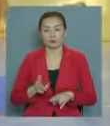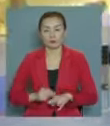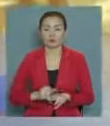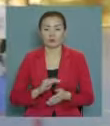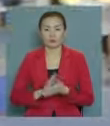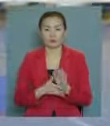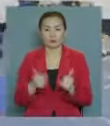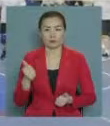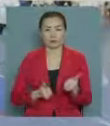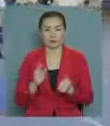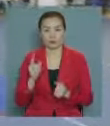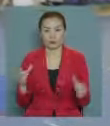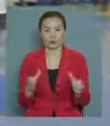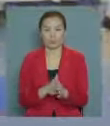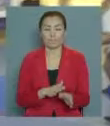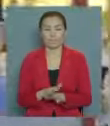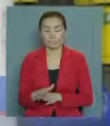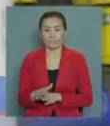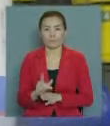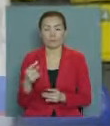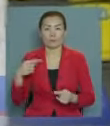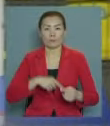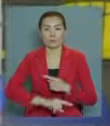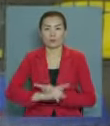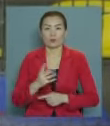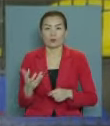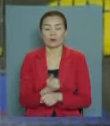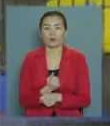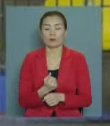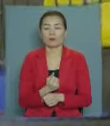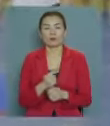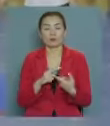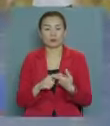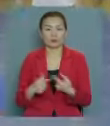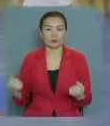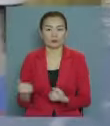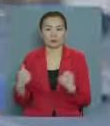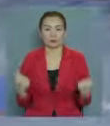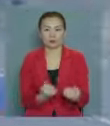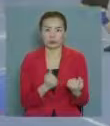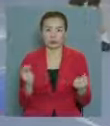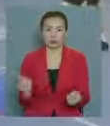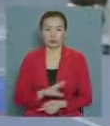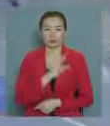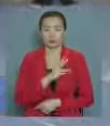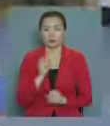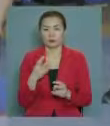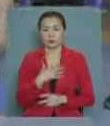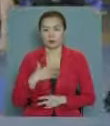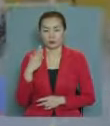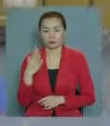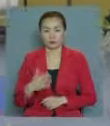бұндай жарыстар біртұтастылықты, бір-бірін сөзсіз түсініп, қолдау және ұжымдық рухты көтеруге маңызы зор,